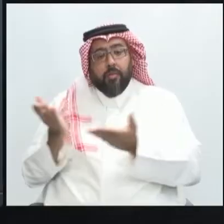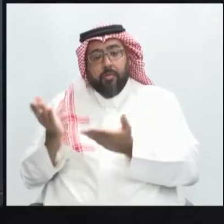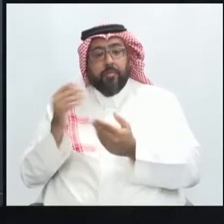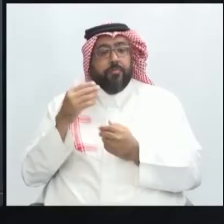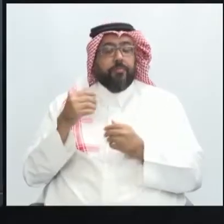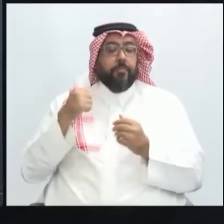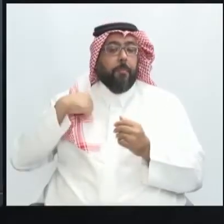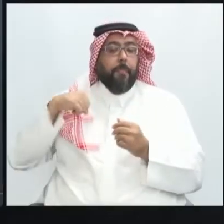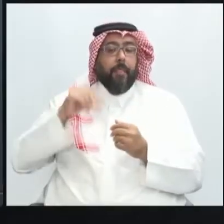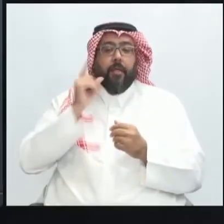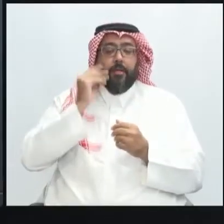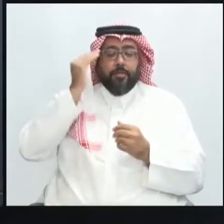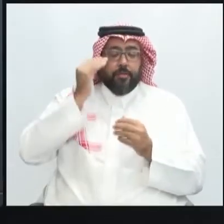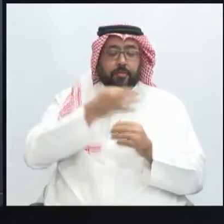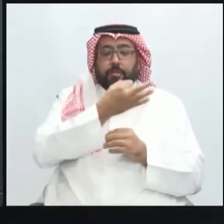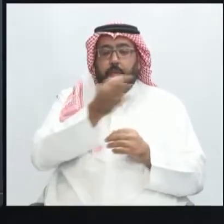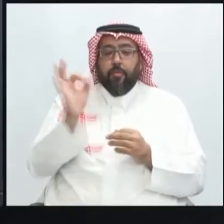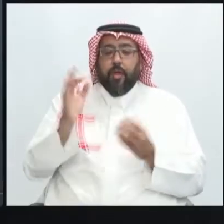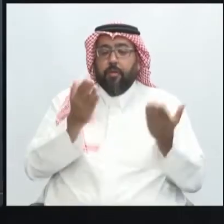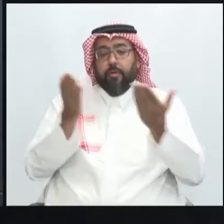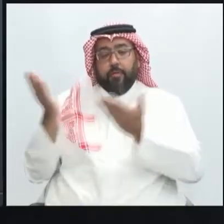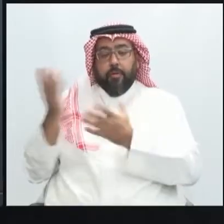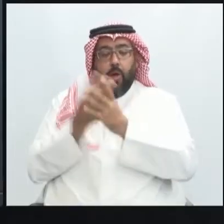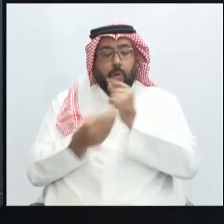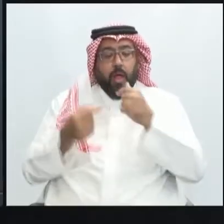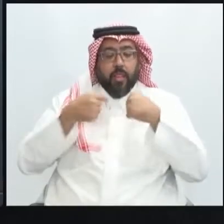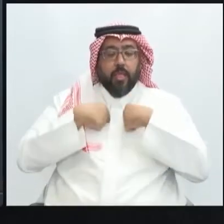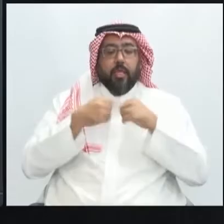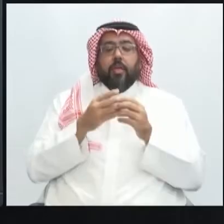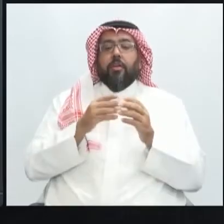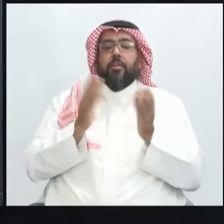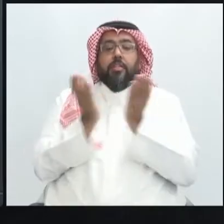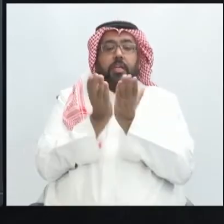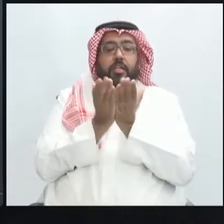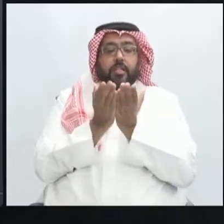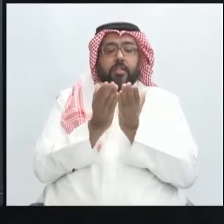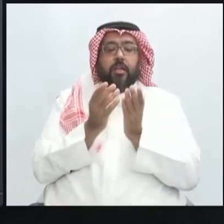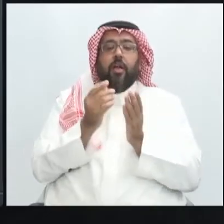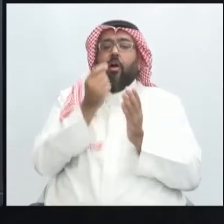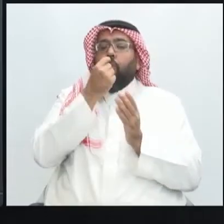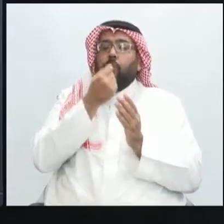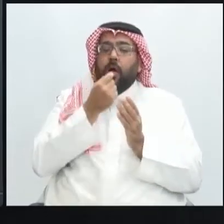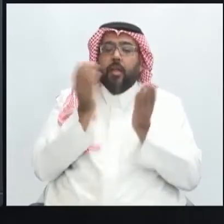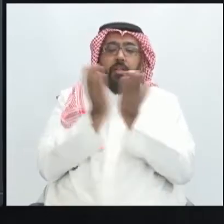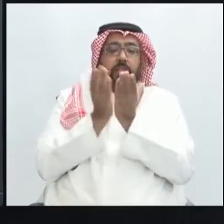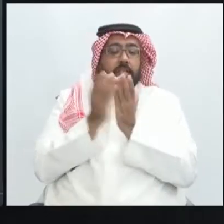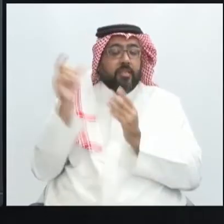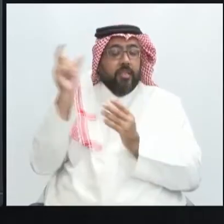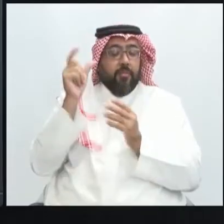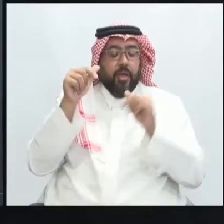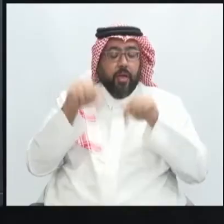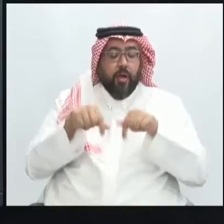ومرحبا بك ابنتي مرحبا بكم جميعا ابنائي وبناتي في درس جديد من دروس ماده القران الكريم والدراسات